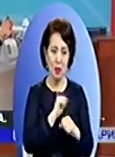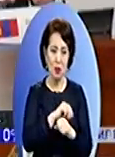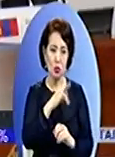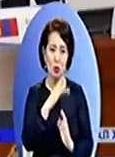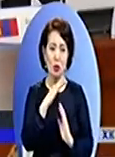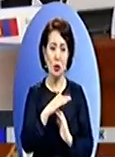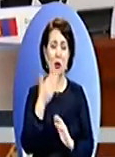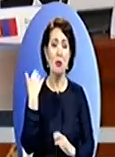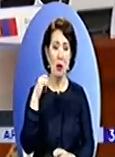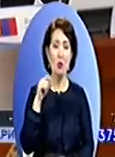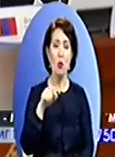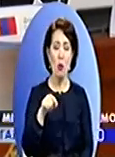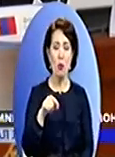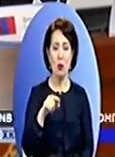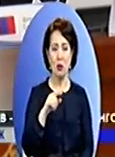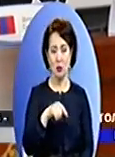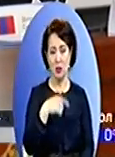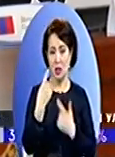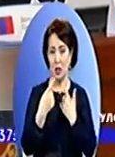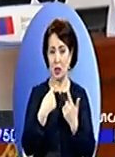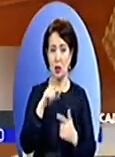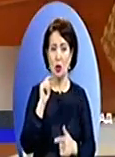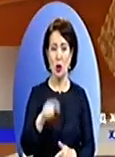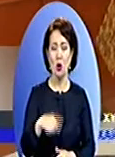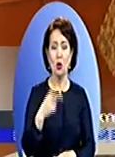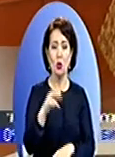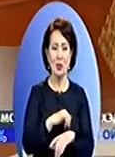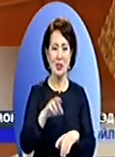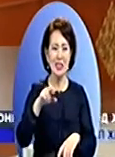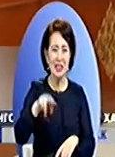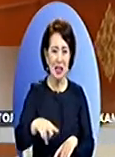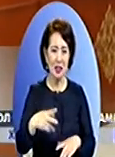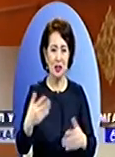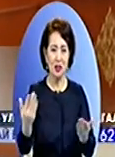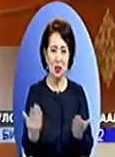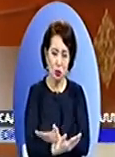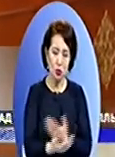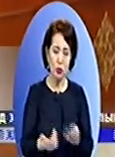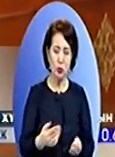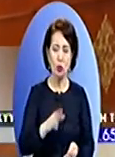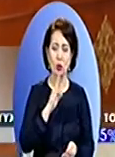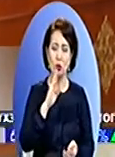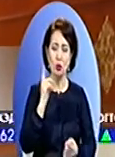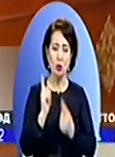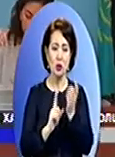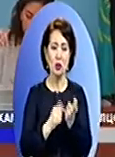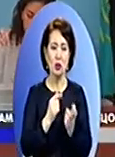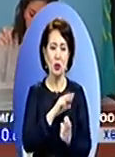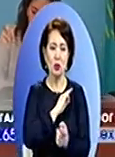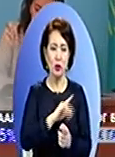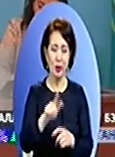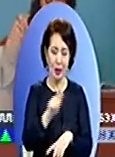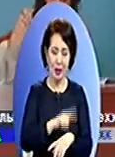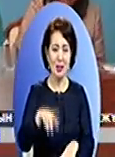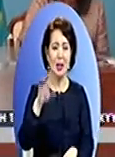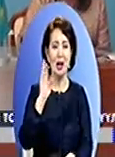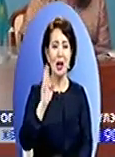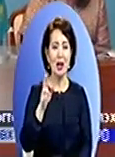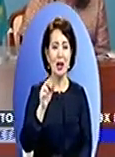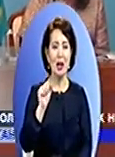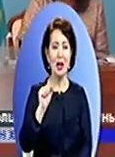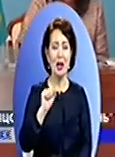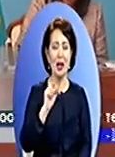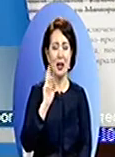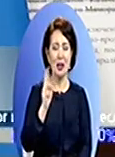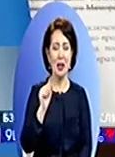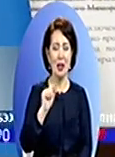байсныг илэрхийлж байгааг талууд онцоллоо. Энэ удаа хоёр улс ялтан шилжүүлэх хэлэлцээр шударга өрсөлдөөн хэрэглэгчийн төлөө газар болон Казахстаны өрсөлдөөний хамгаалах